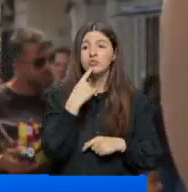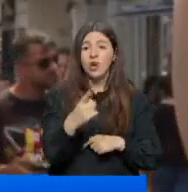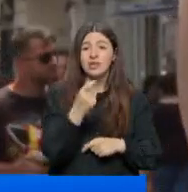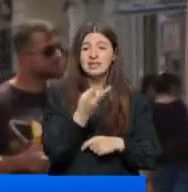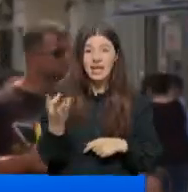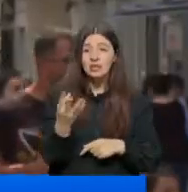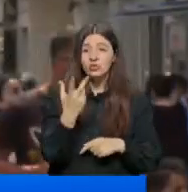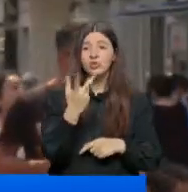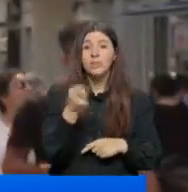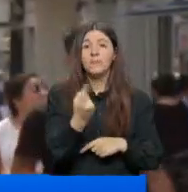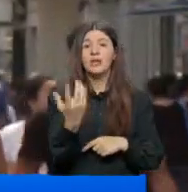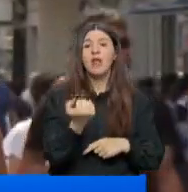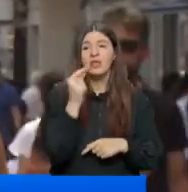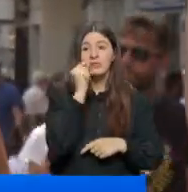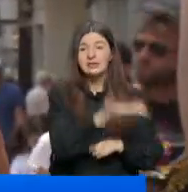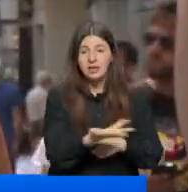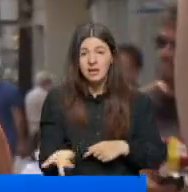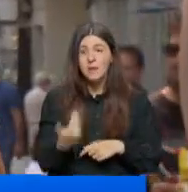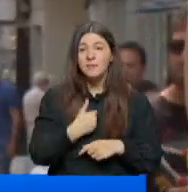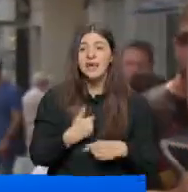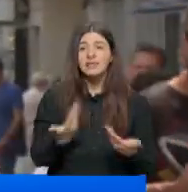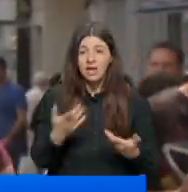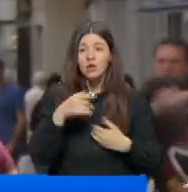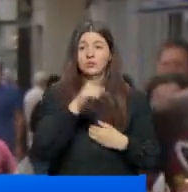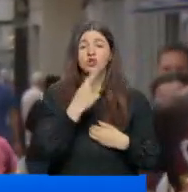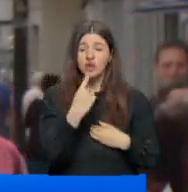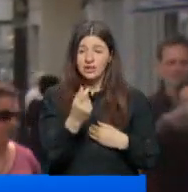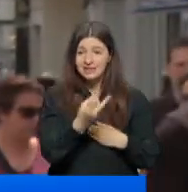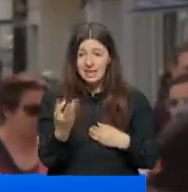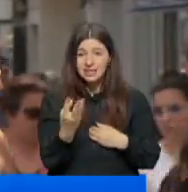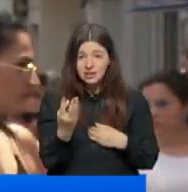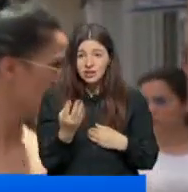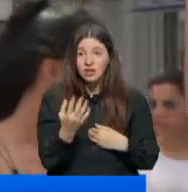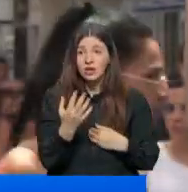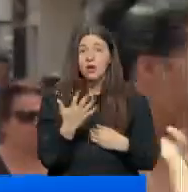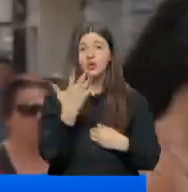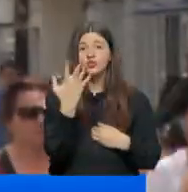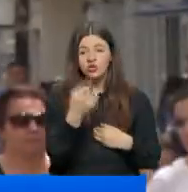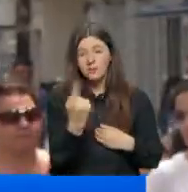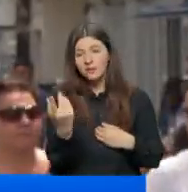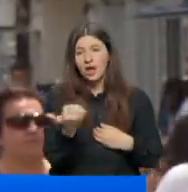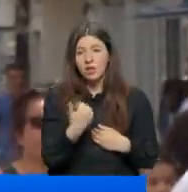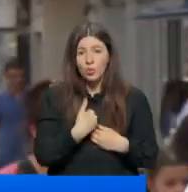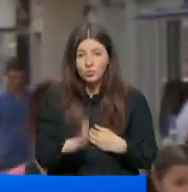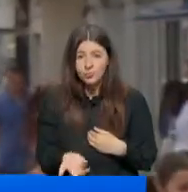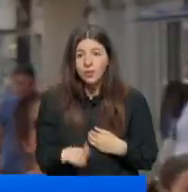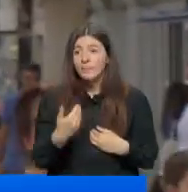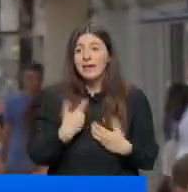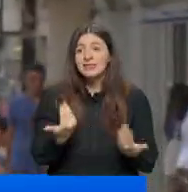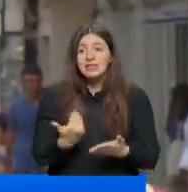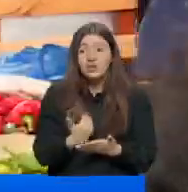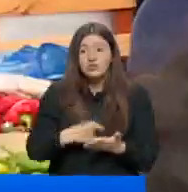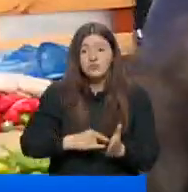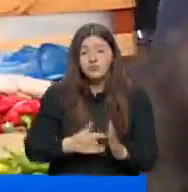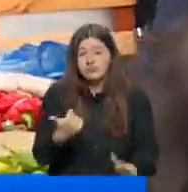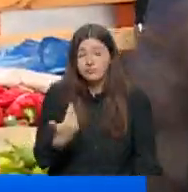söylediğiniz rakamın 1/3'ünü alan bir insan. Ben de bu söylediğiniz rakamın 1/4'ünü alan birisiyim. Ben nasıl